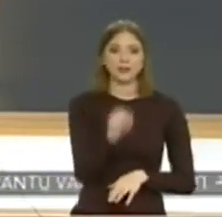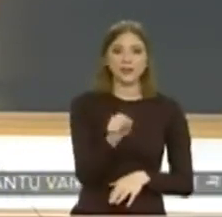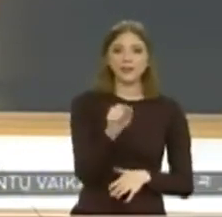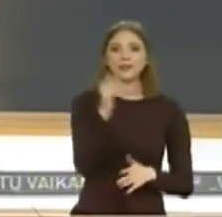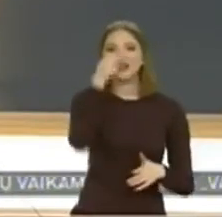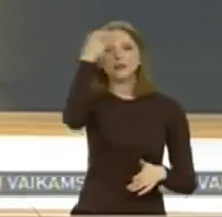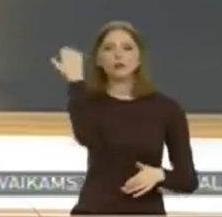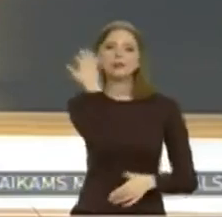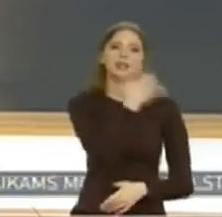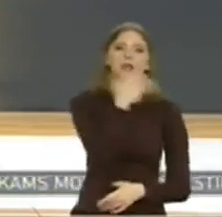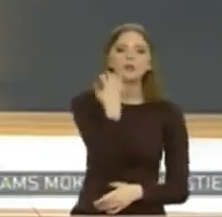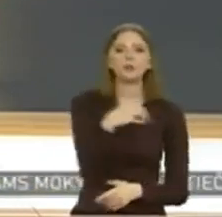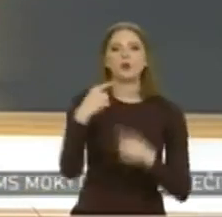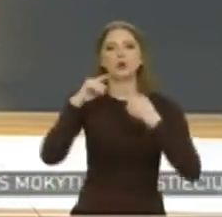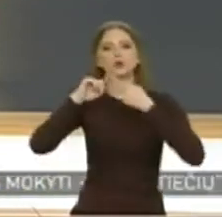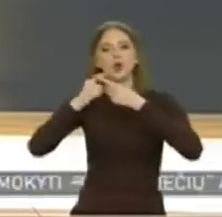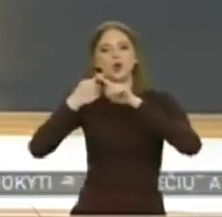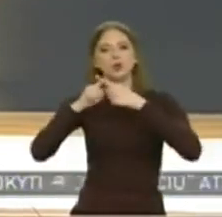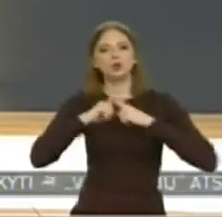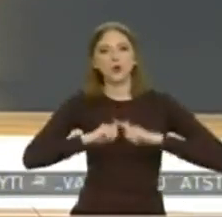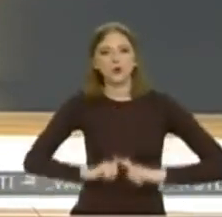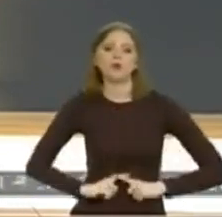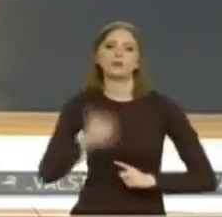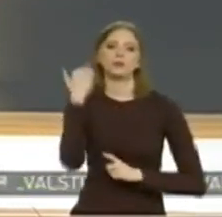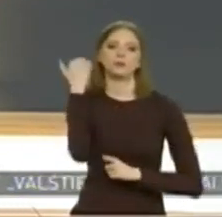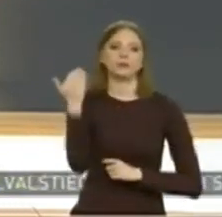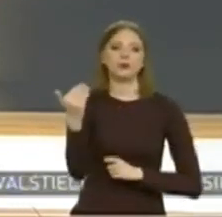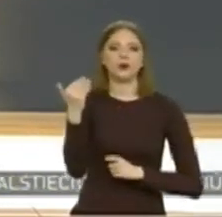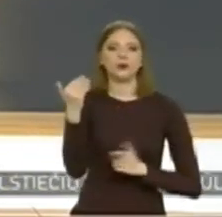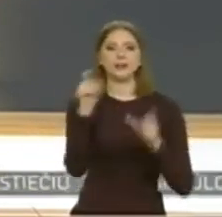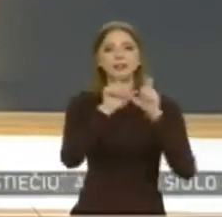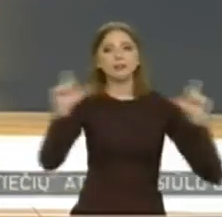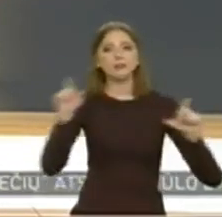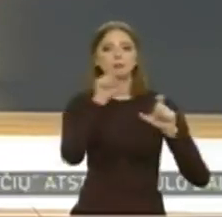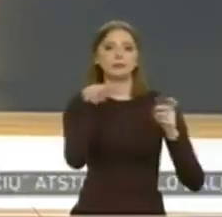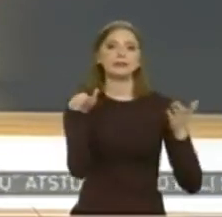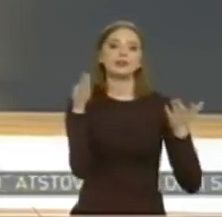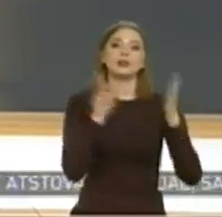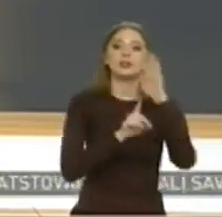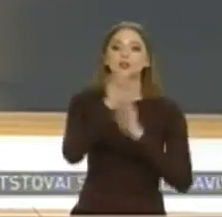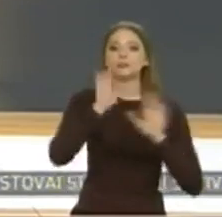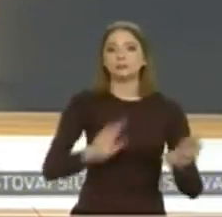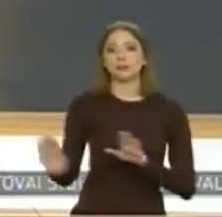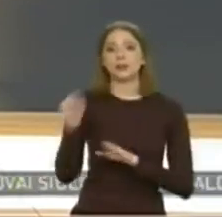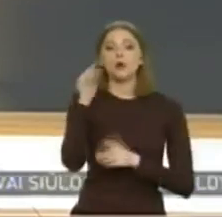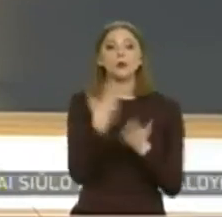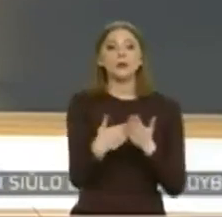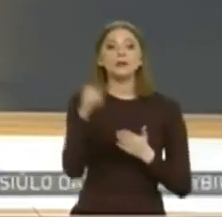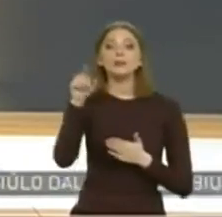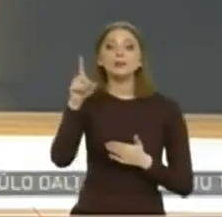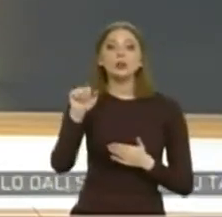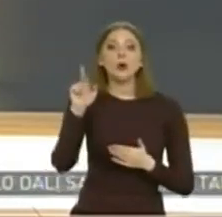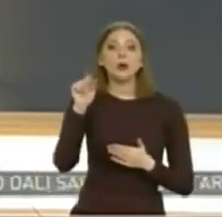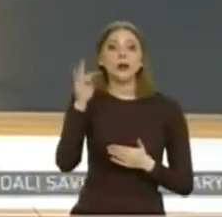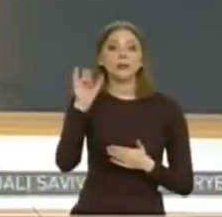institutu siekia priminti iškilų XIX amžiaus žmogų. Pirmąjį parašiusi Lietuvos istoriją lietuviškai ir vėliau patį